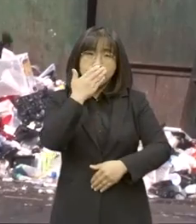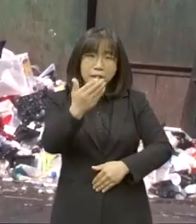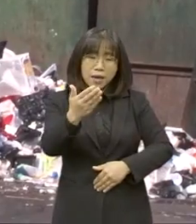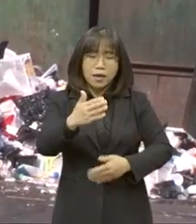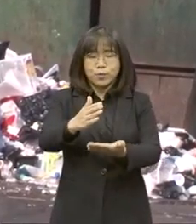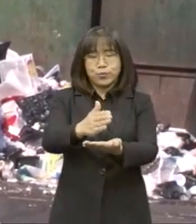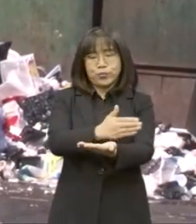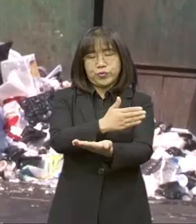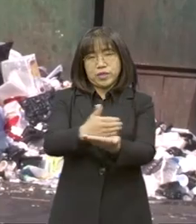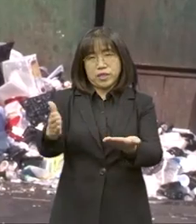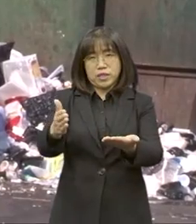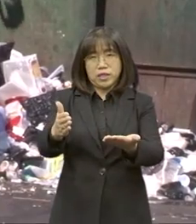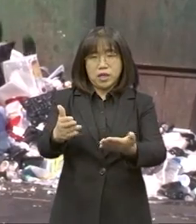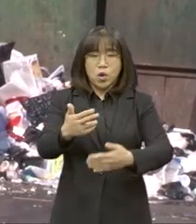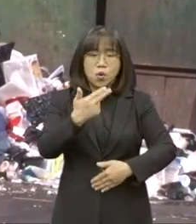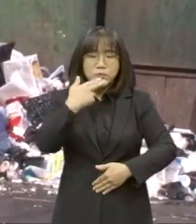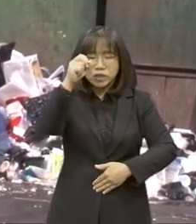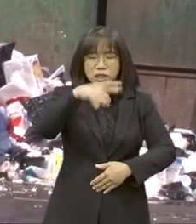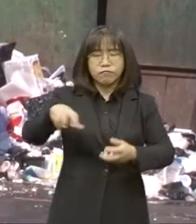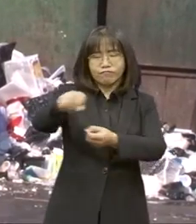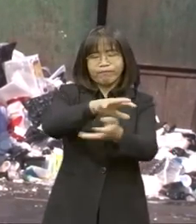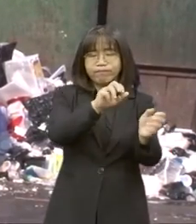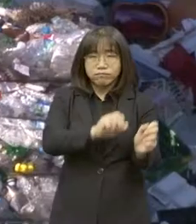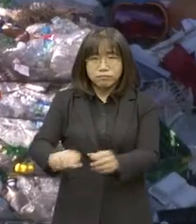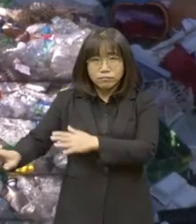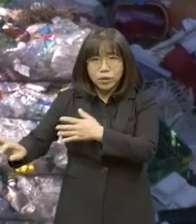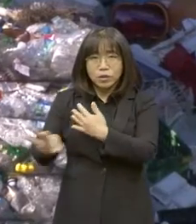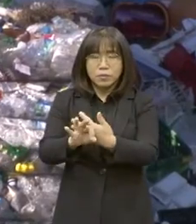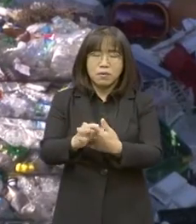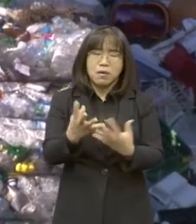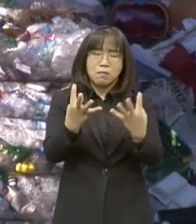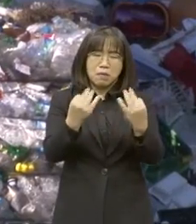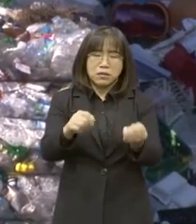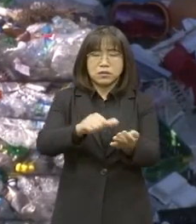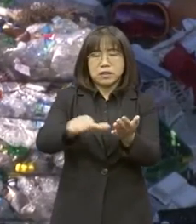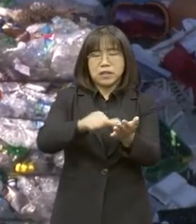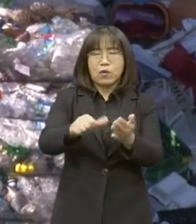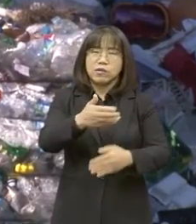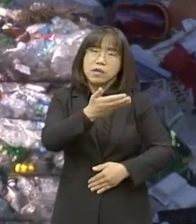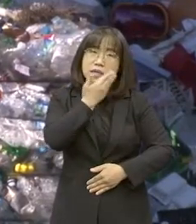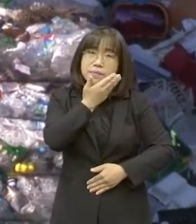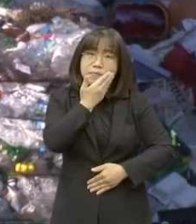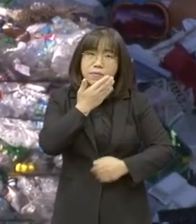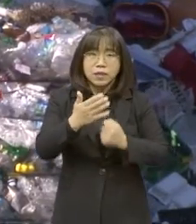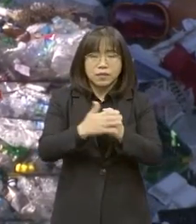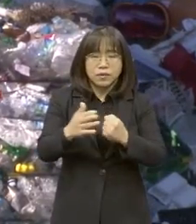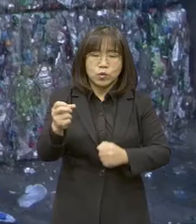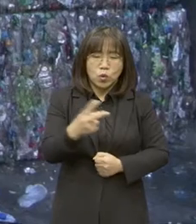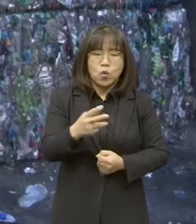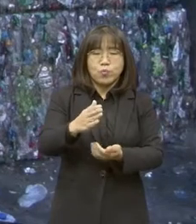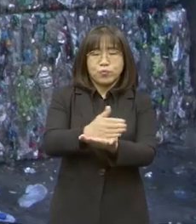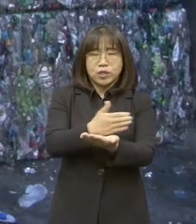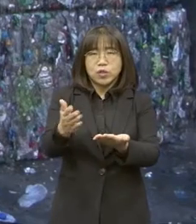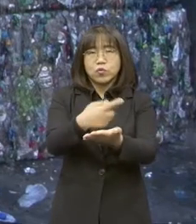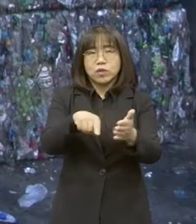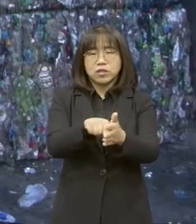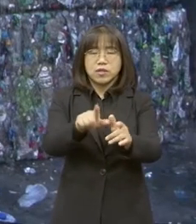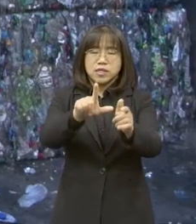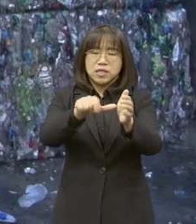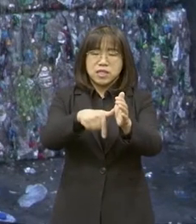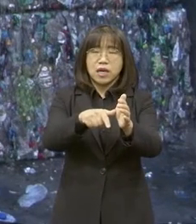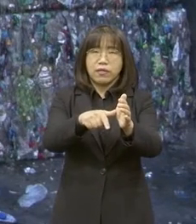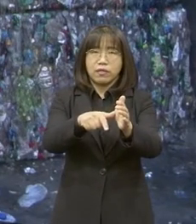품목과 쓰레기 품목을 9분하지 않고 마구잡이로 버리면 많은 자원이 낭비되고 다시 분류하기 위해서